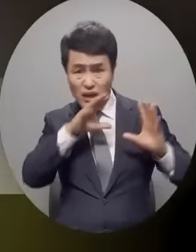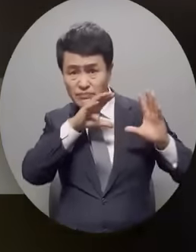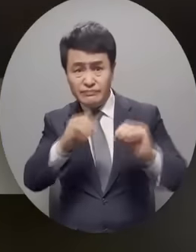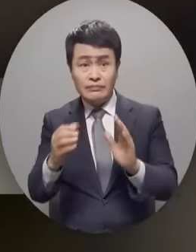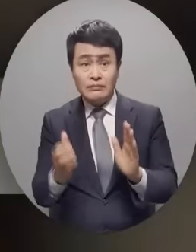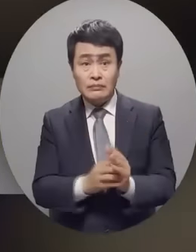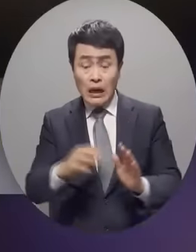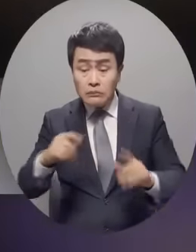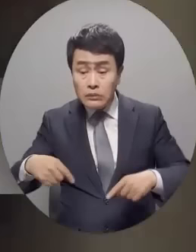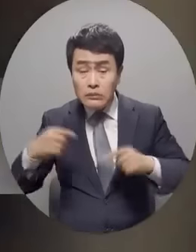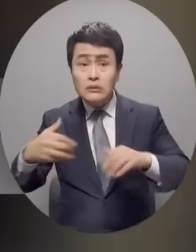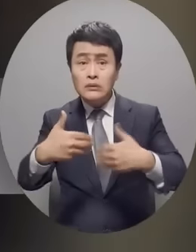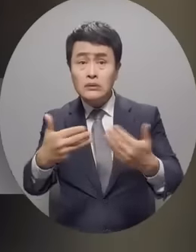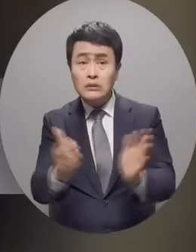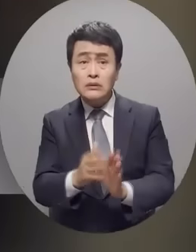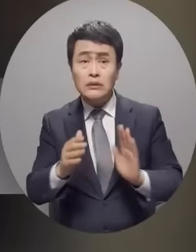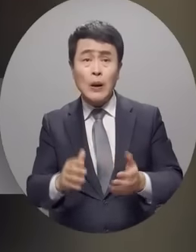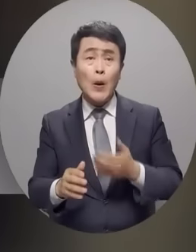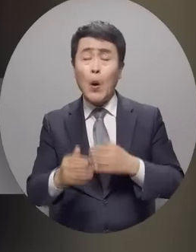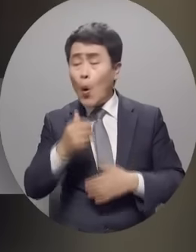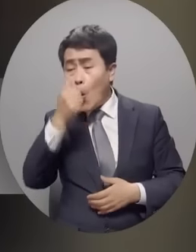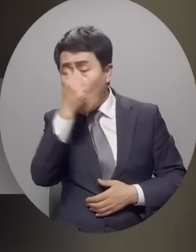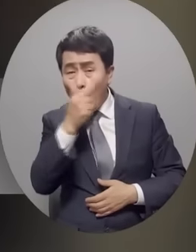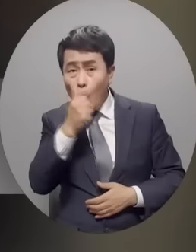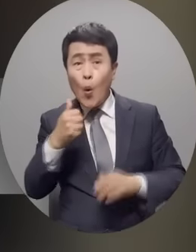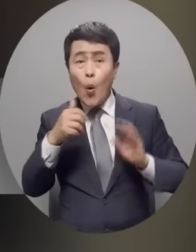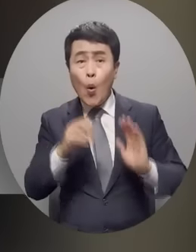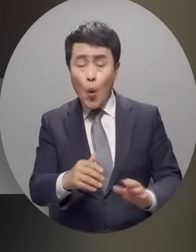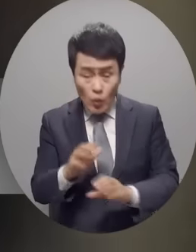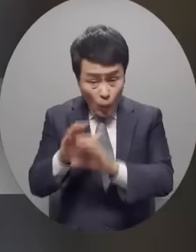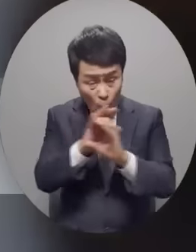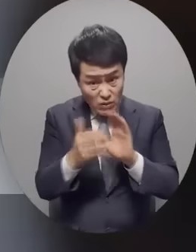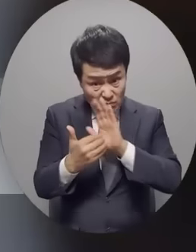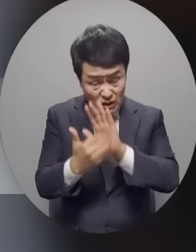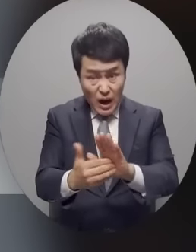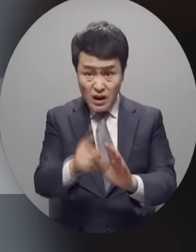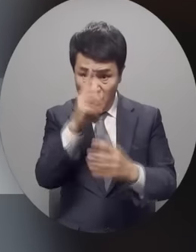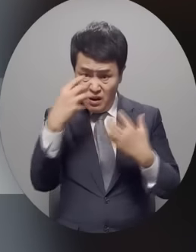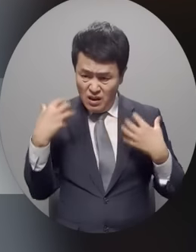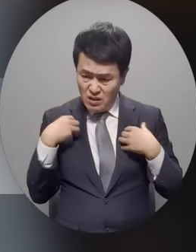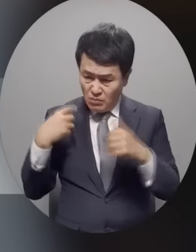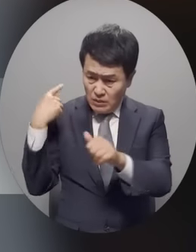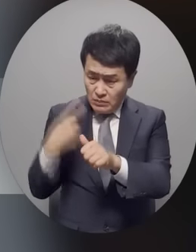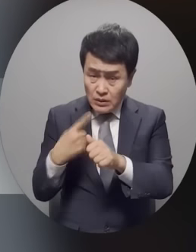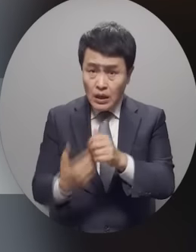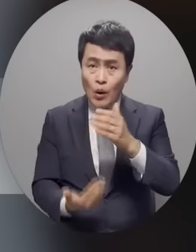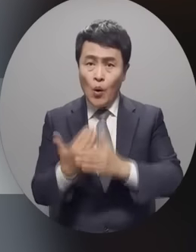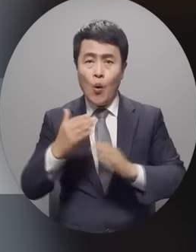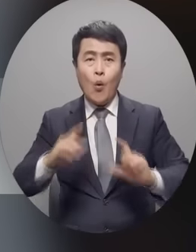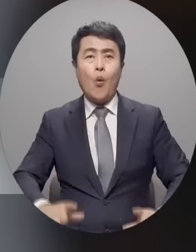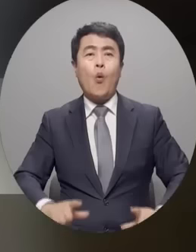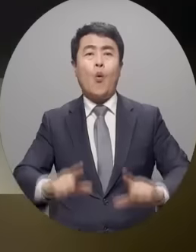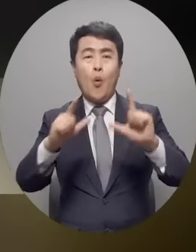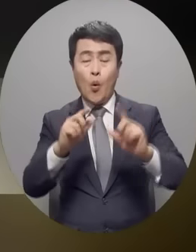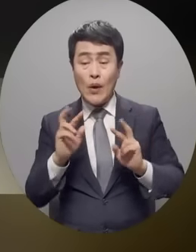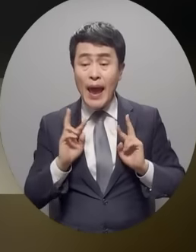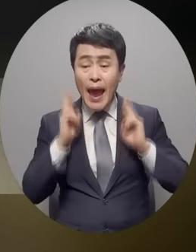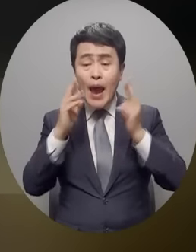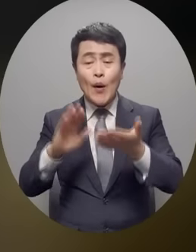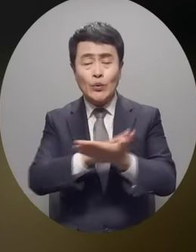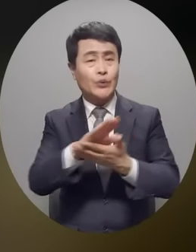일부 참가자가 곰돌이푸나 코로나 방역 교훈으로 분장하며 정부를 풍자하고 비판하자 올해부터 아예 헬로윈 놀이를